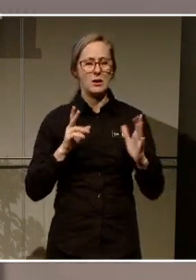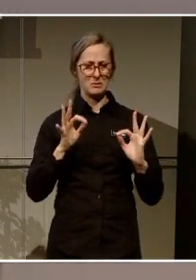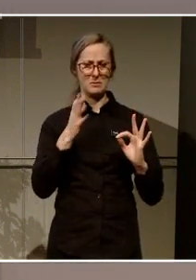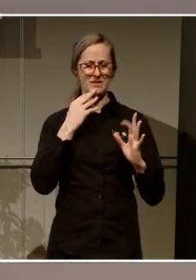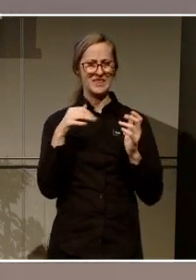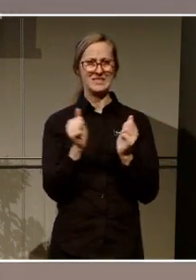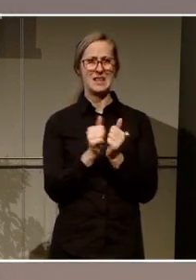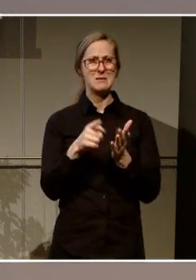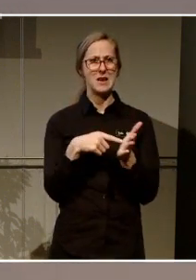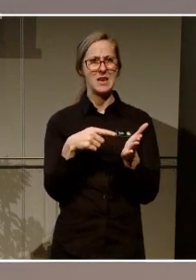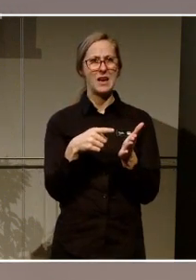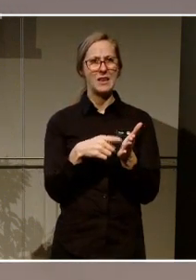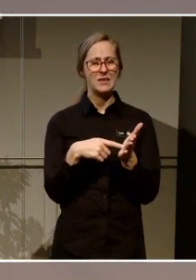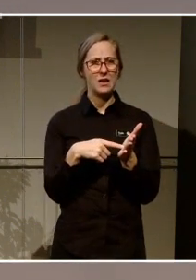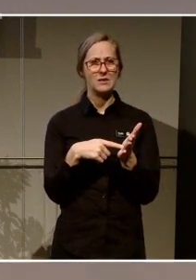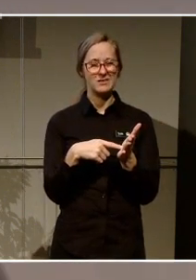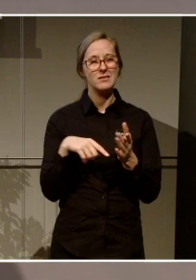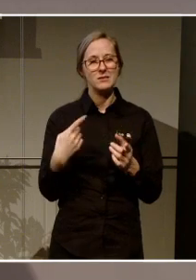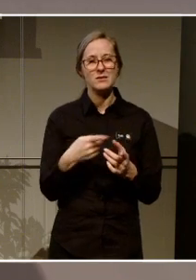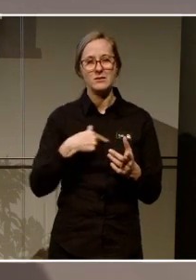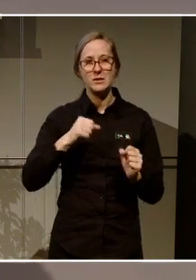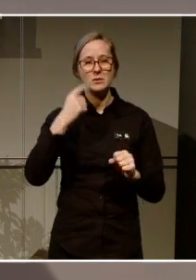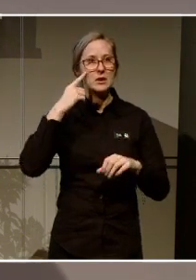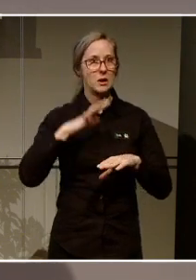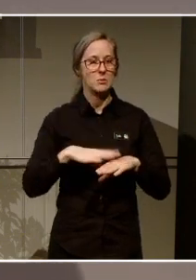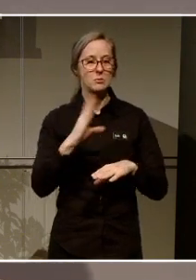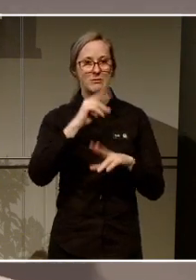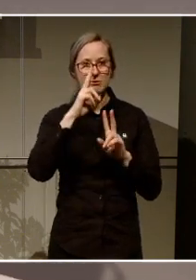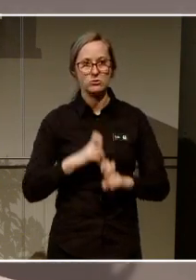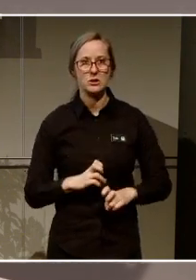internet? Det är ju sådana frågor vi ställer oss.